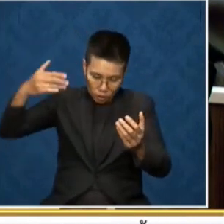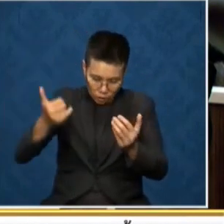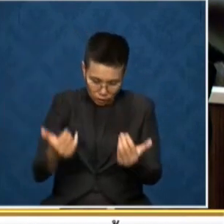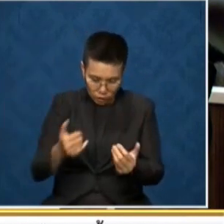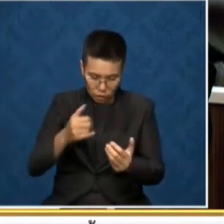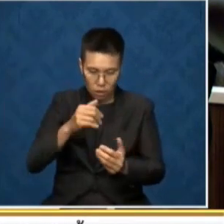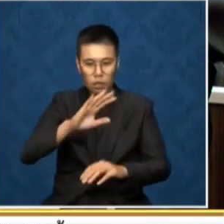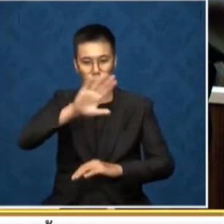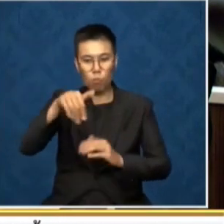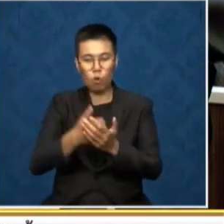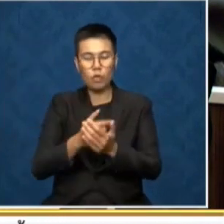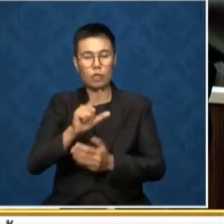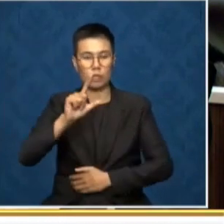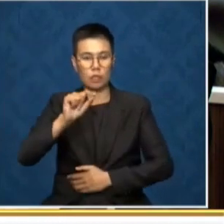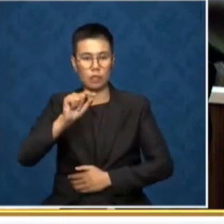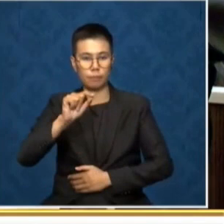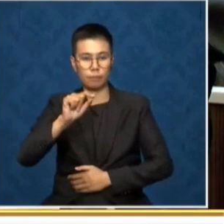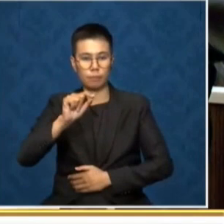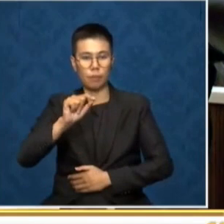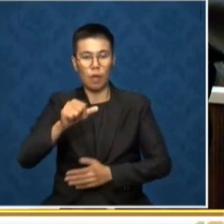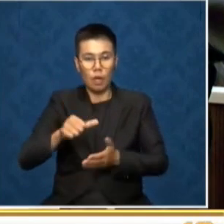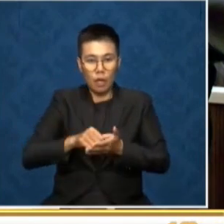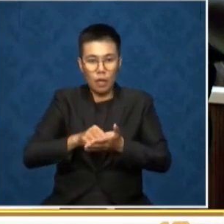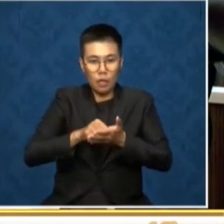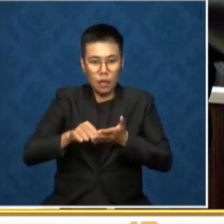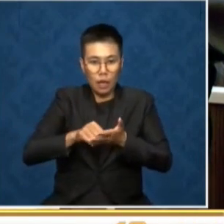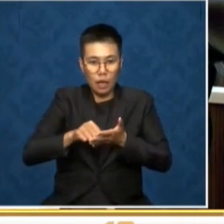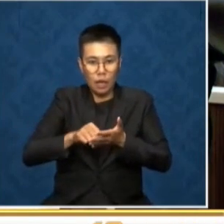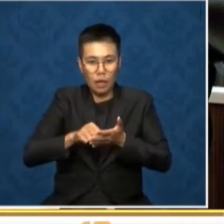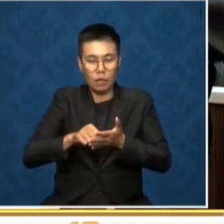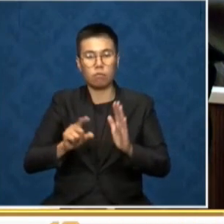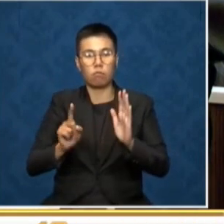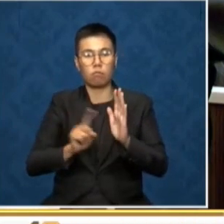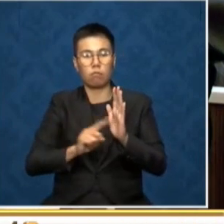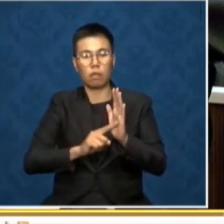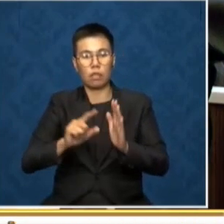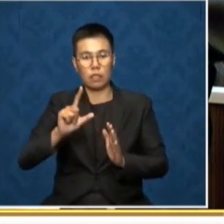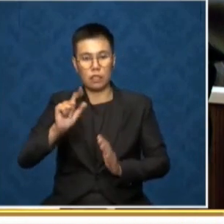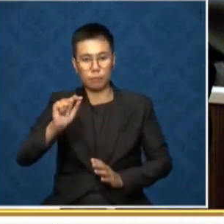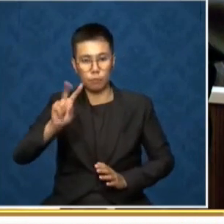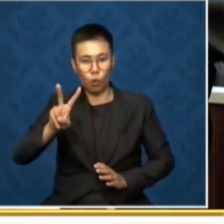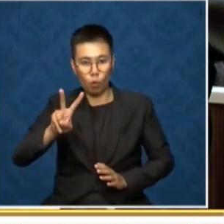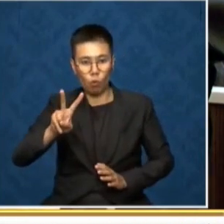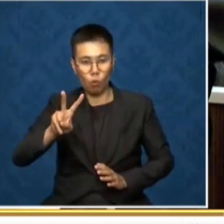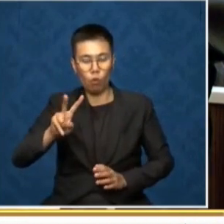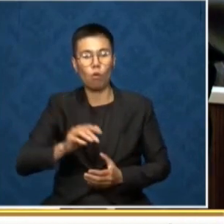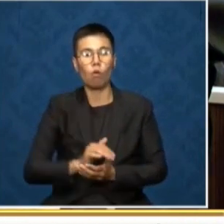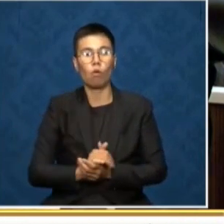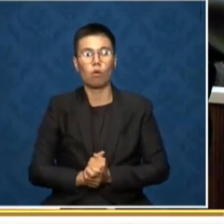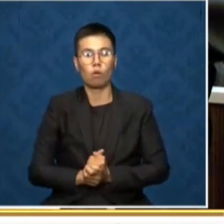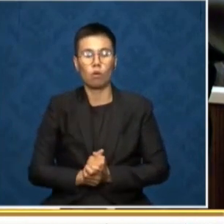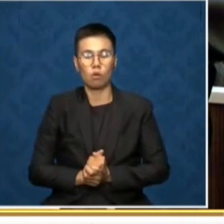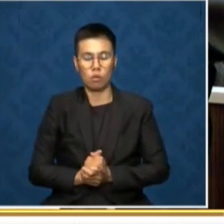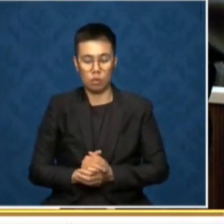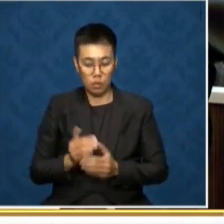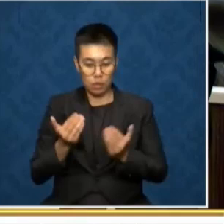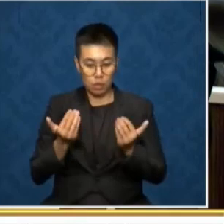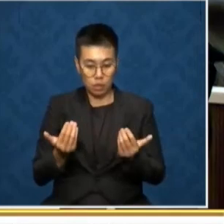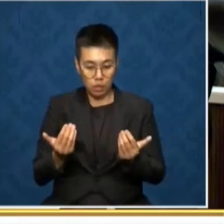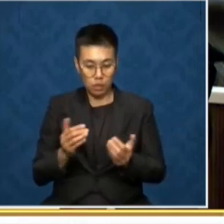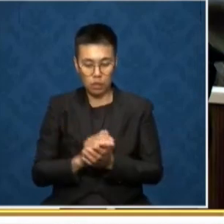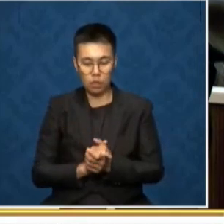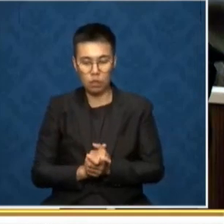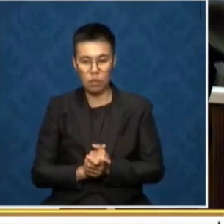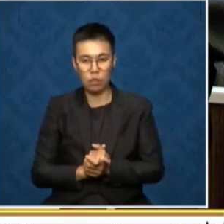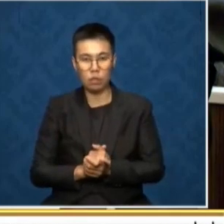ผ่านการแก้ไขมาแล้ว22ครั้งครับสิ่งเหล่านี้แสดงให้เห็นว่าใน